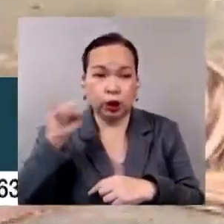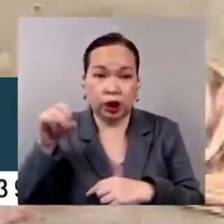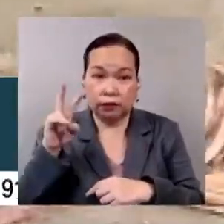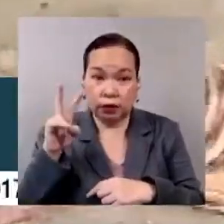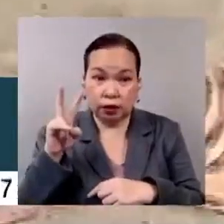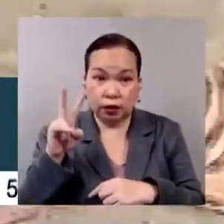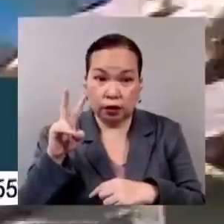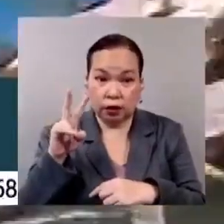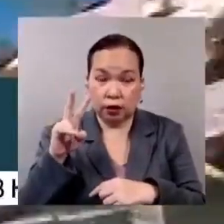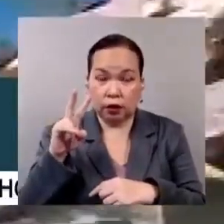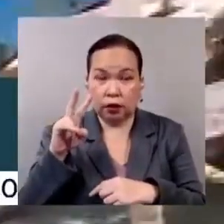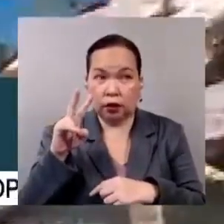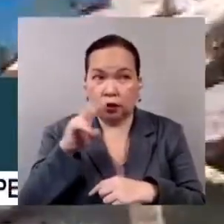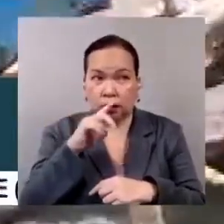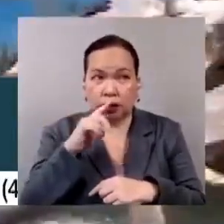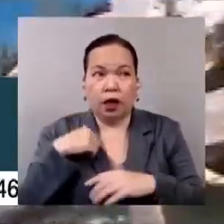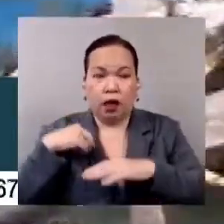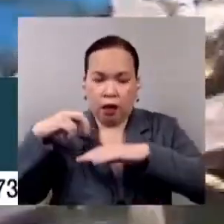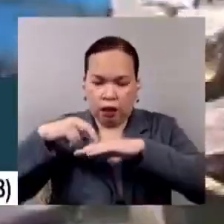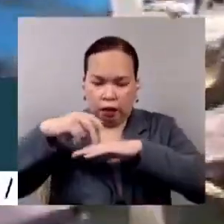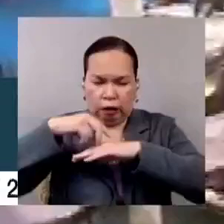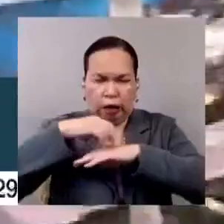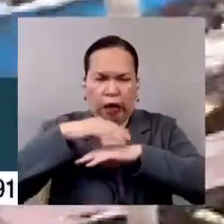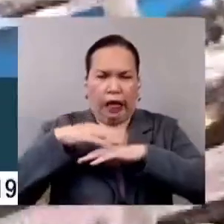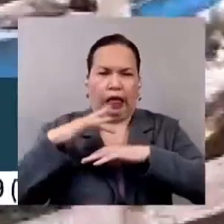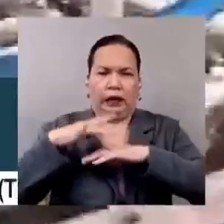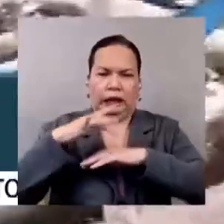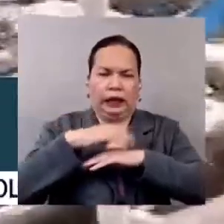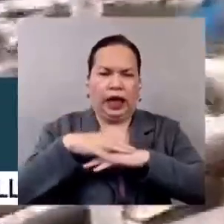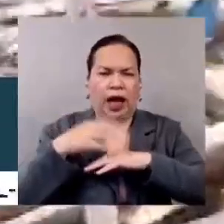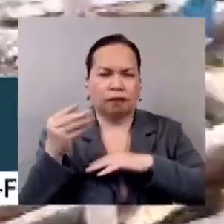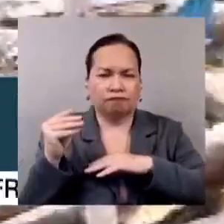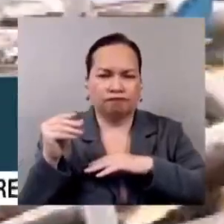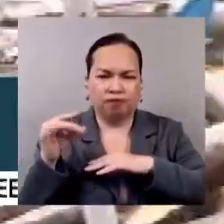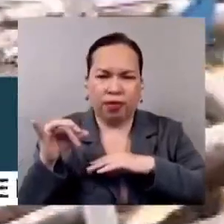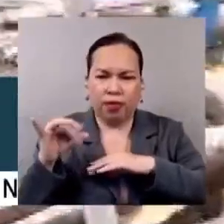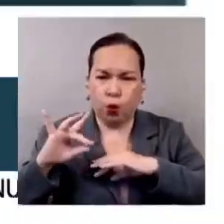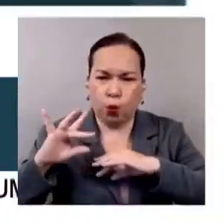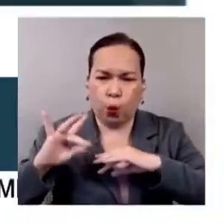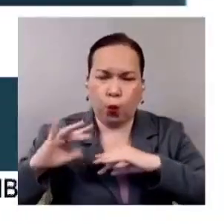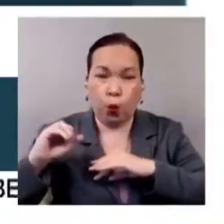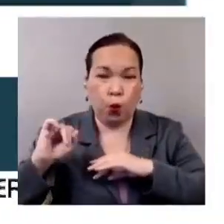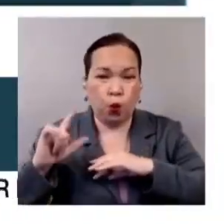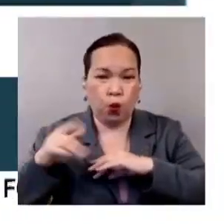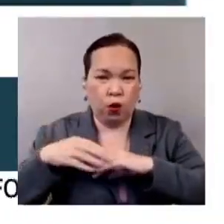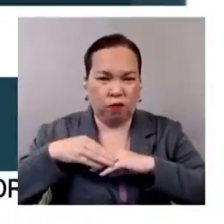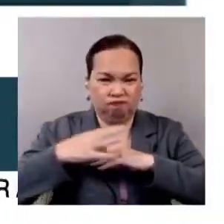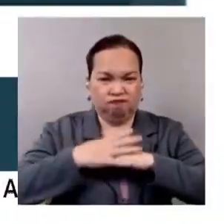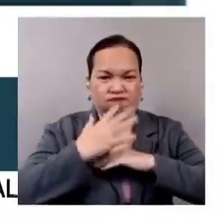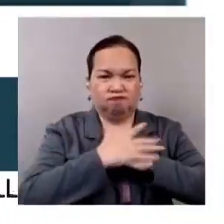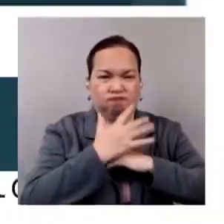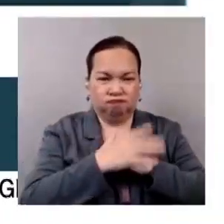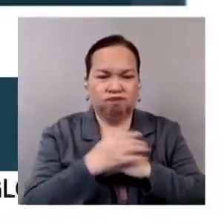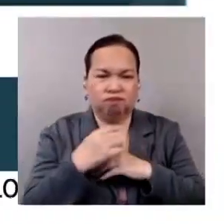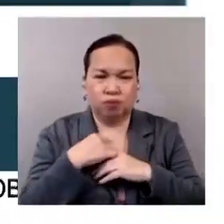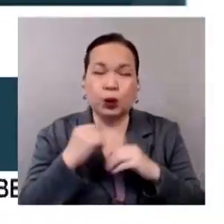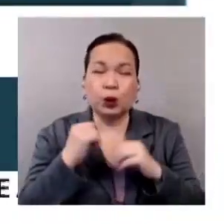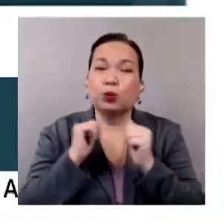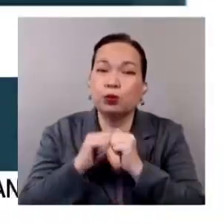at napakan pa niya yung mga bagong dating na oil spill. Bagong dating na oil, so we can say na patuloy pa rin